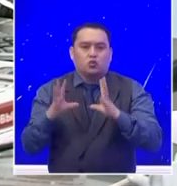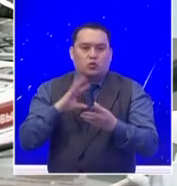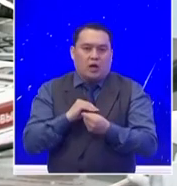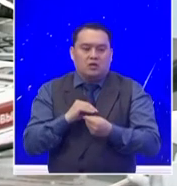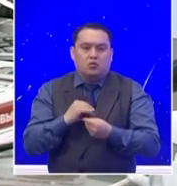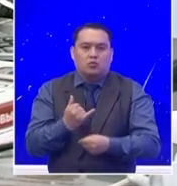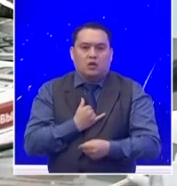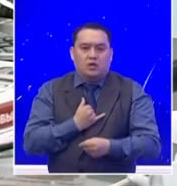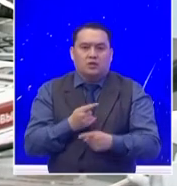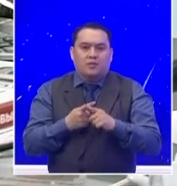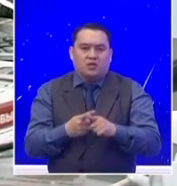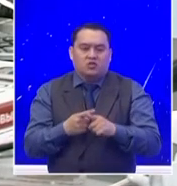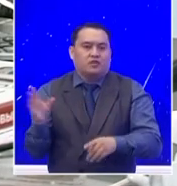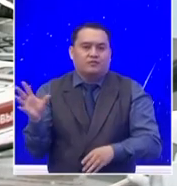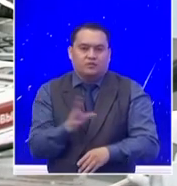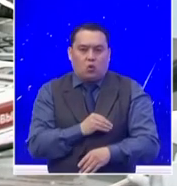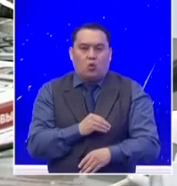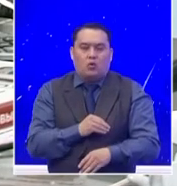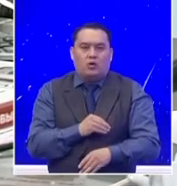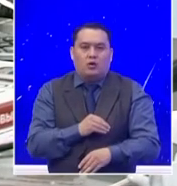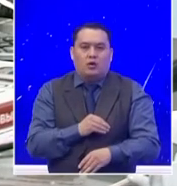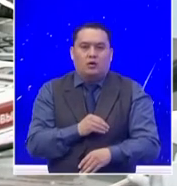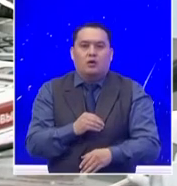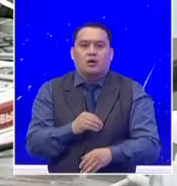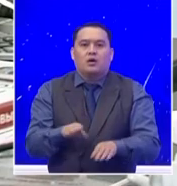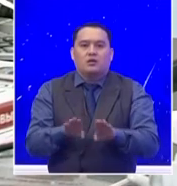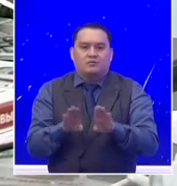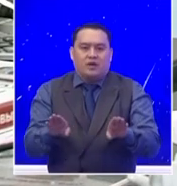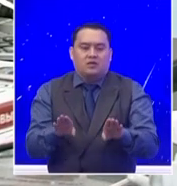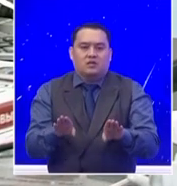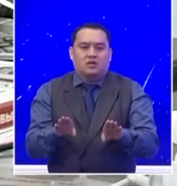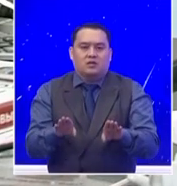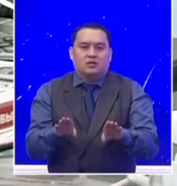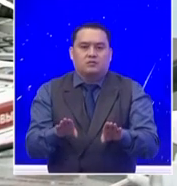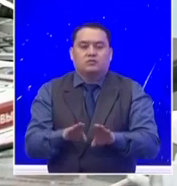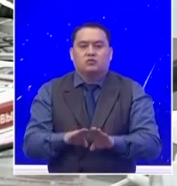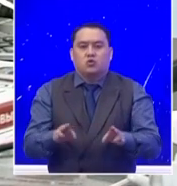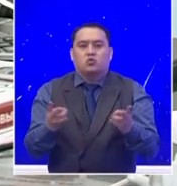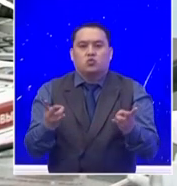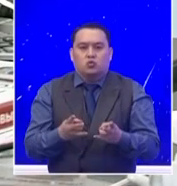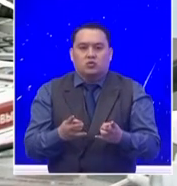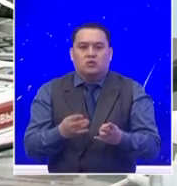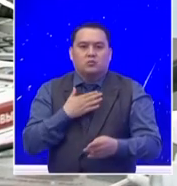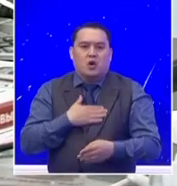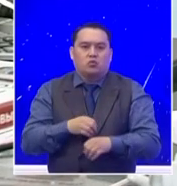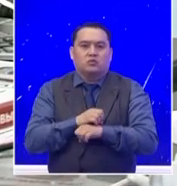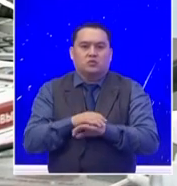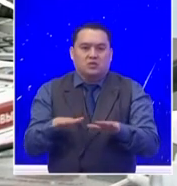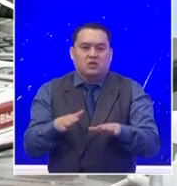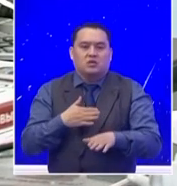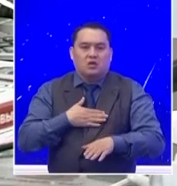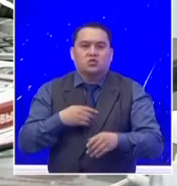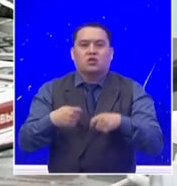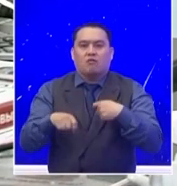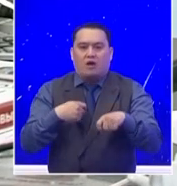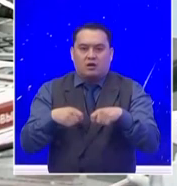обязательно положительно все, позитивно. И вот как раз с Эковейфа у нас получилось так же. У нас спокойно распространяется наш товар,